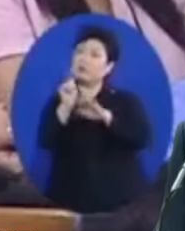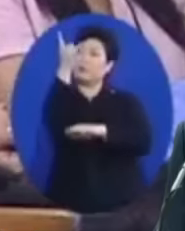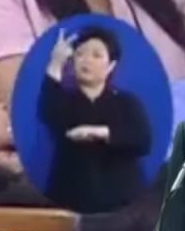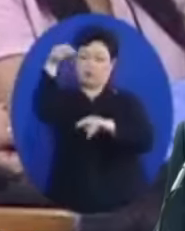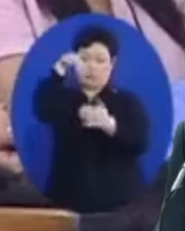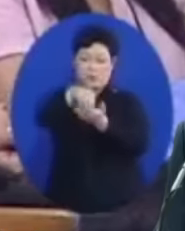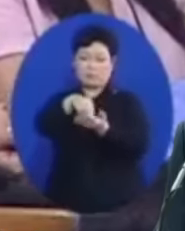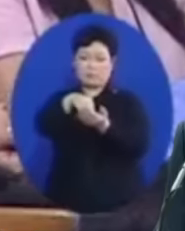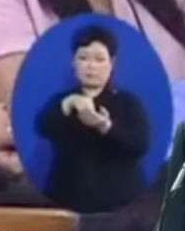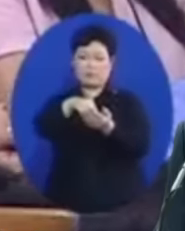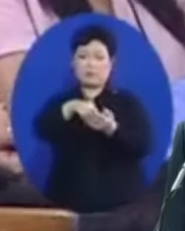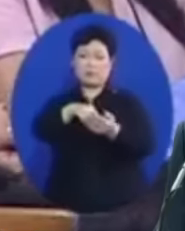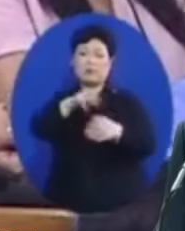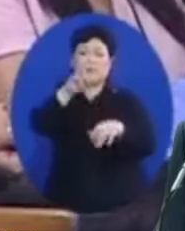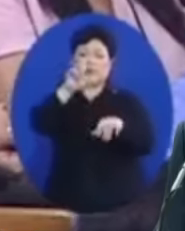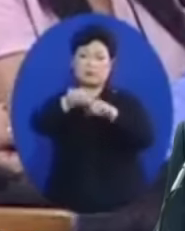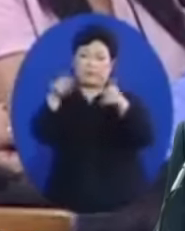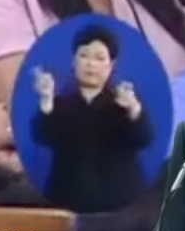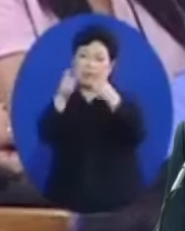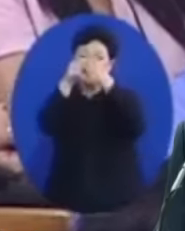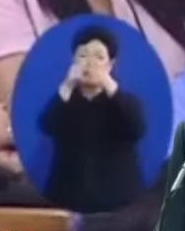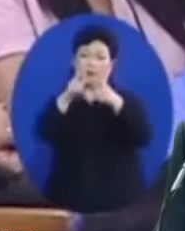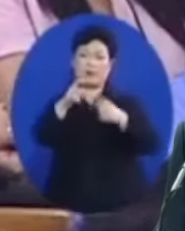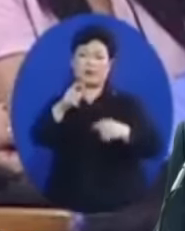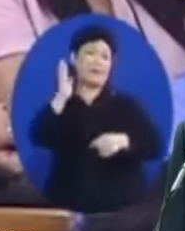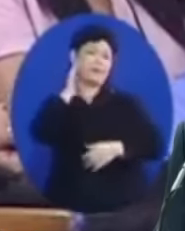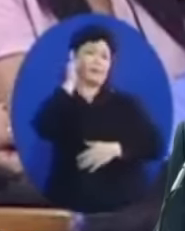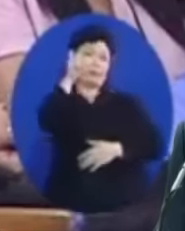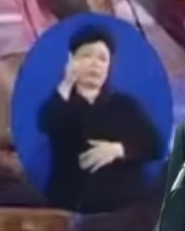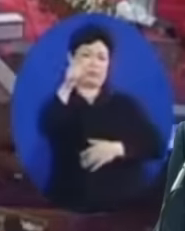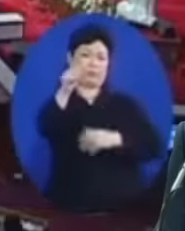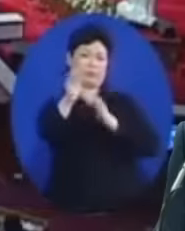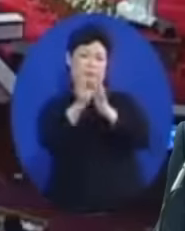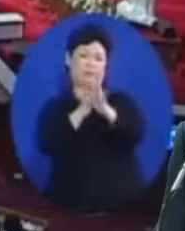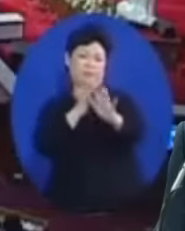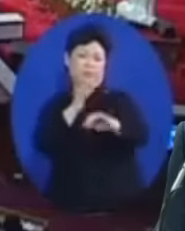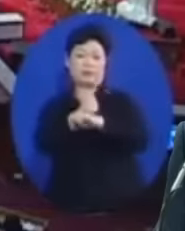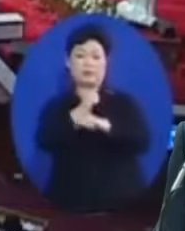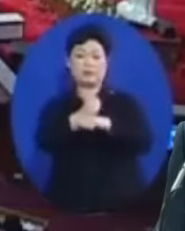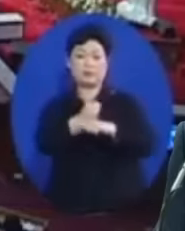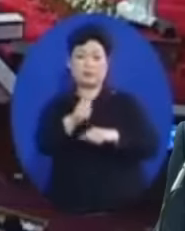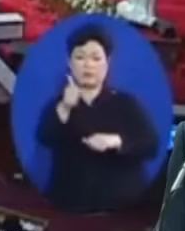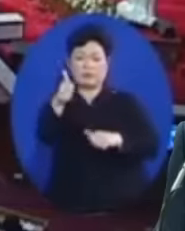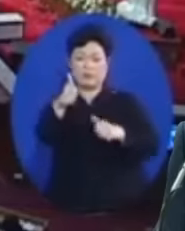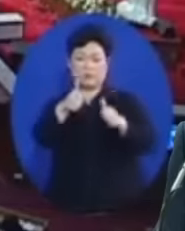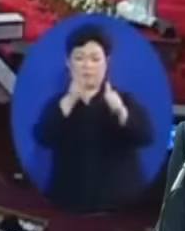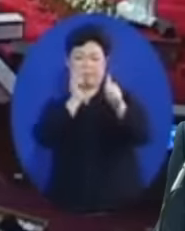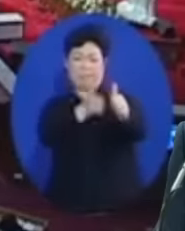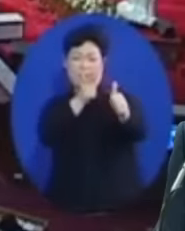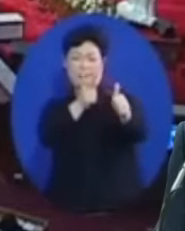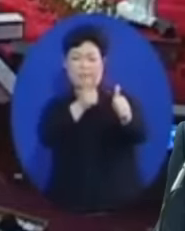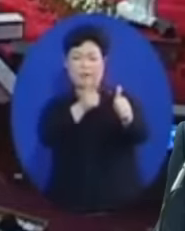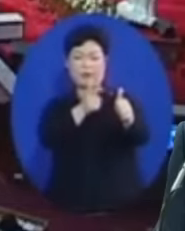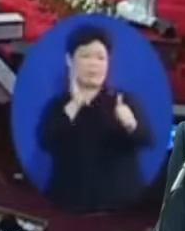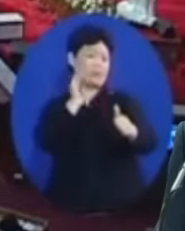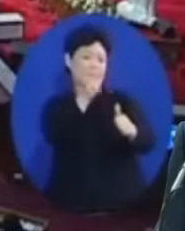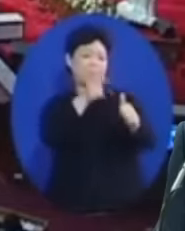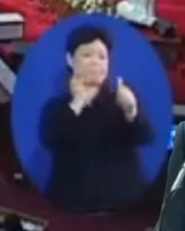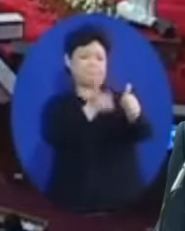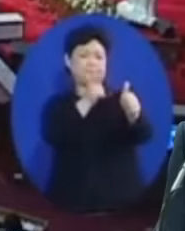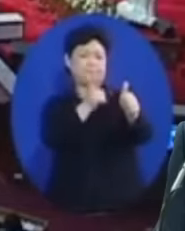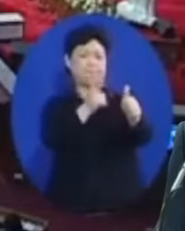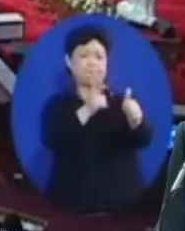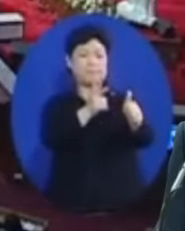그때 케네디 대통령 행렬이 앞을 지나가고 있었습니다. 오스왈드가 갖다 있던 총으로 대통령의 방아쇠를